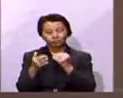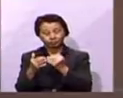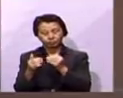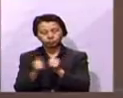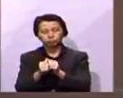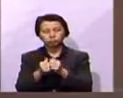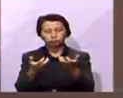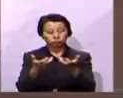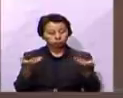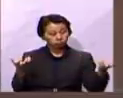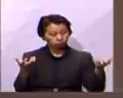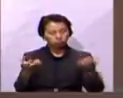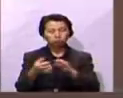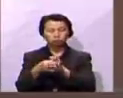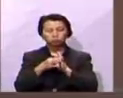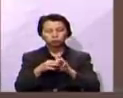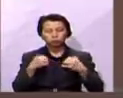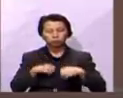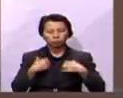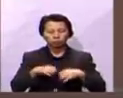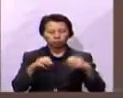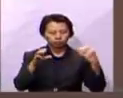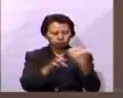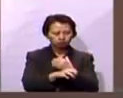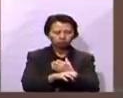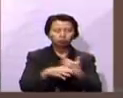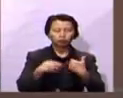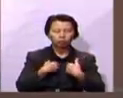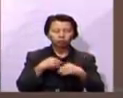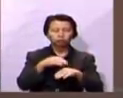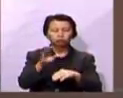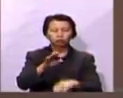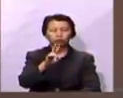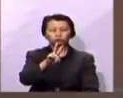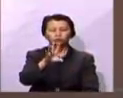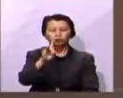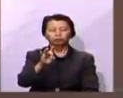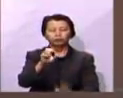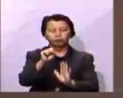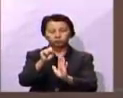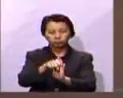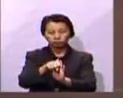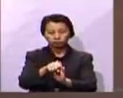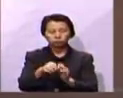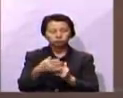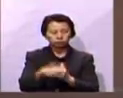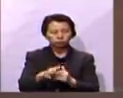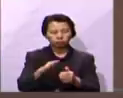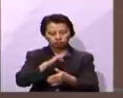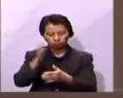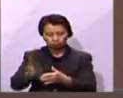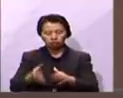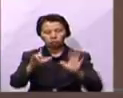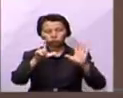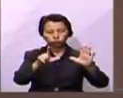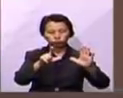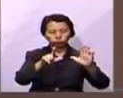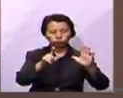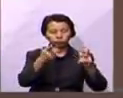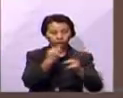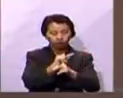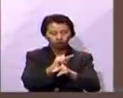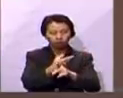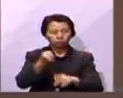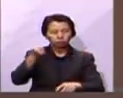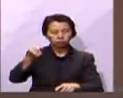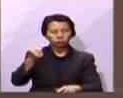apabila jurang di antara pemilik jersi dan pencabar hanya memiliki kelebihan 28 saat. Selepas tamat 7 peringkat perlumbaan, pemegang